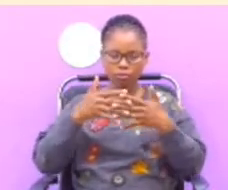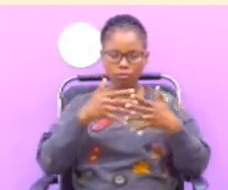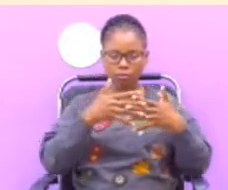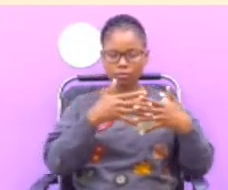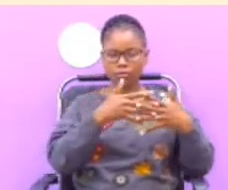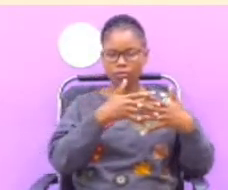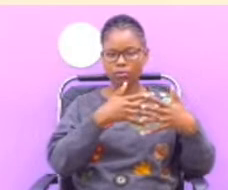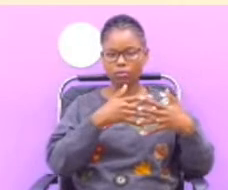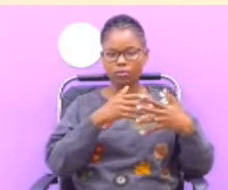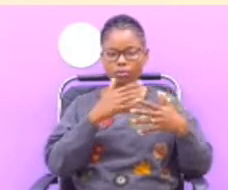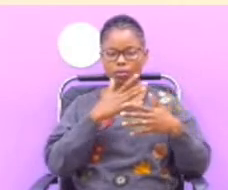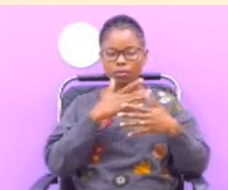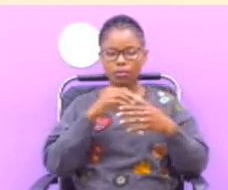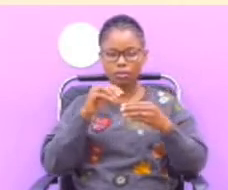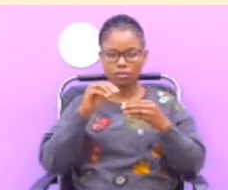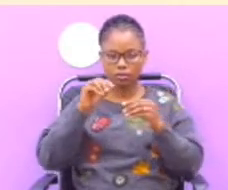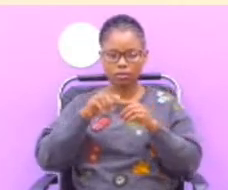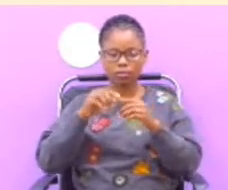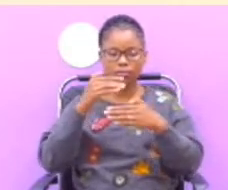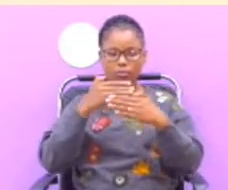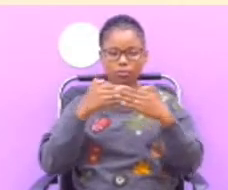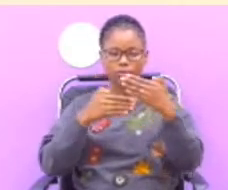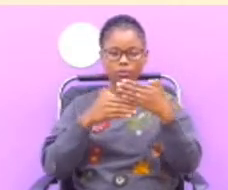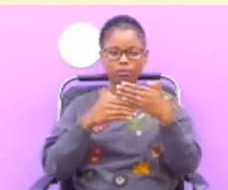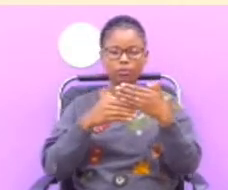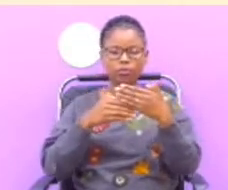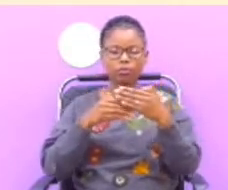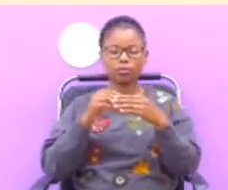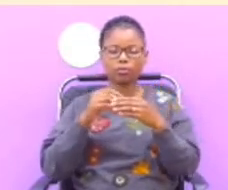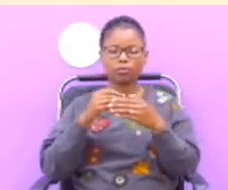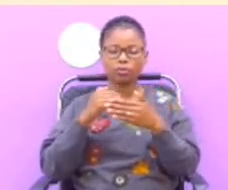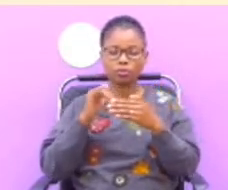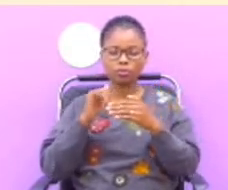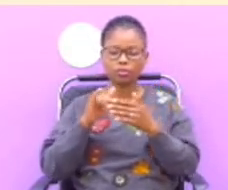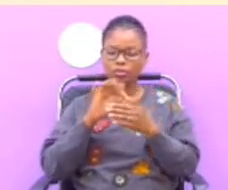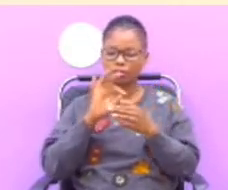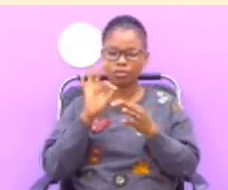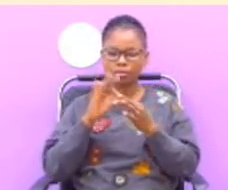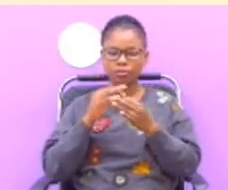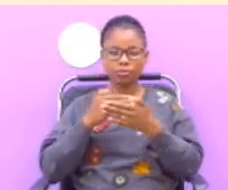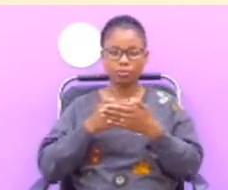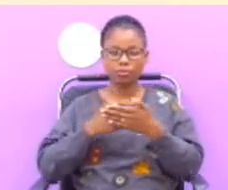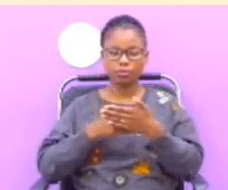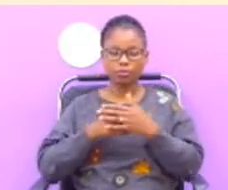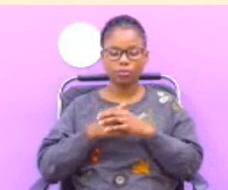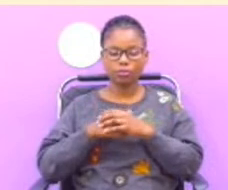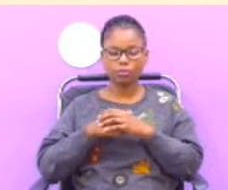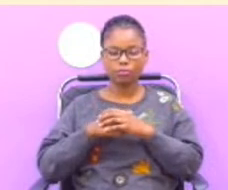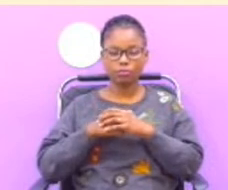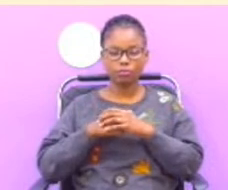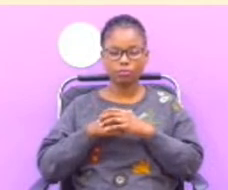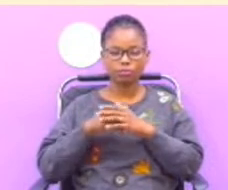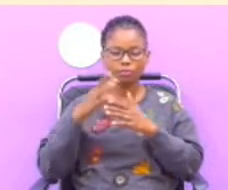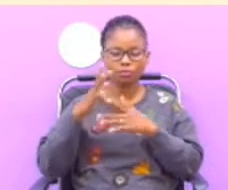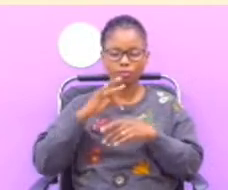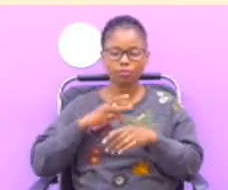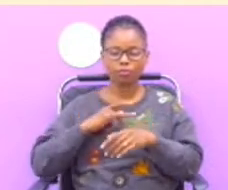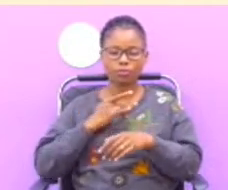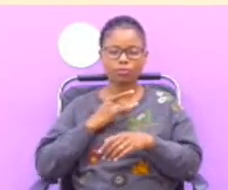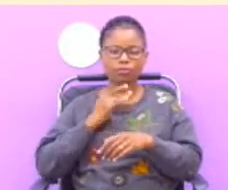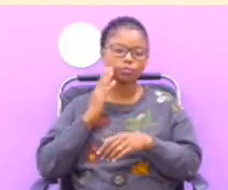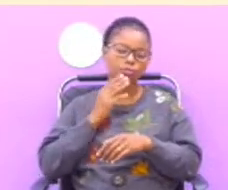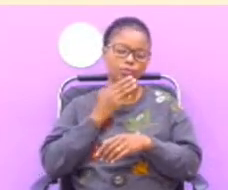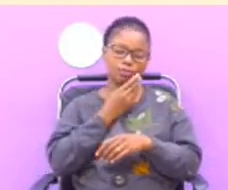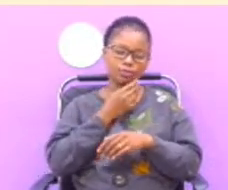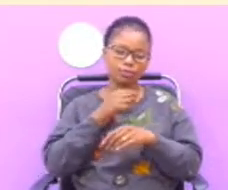wakĩo ndĩgĩake o ta ũrĩa gĩatariĩ tene Ngai witũ arotũiguĩrĩra tha na Ngai witũ arotũhe